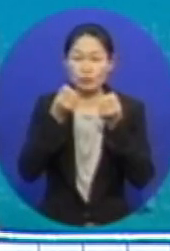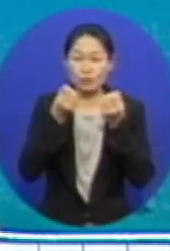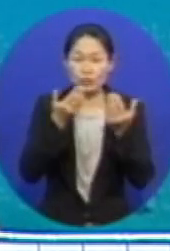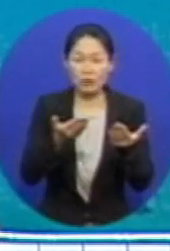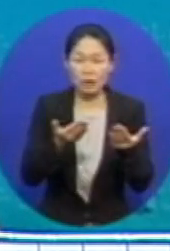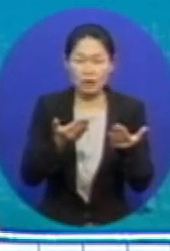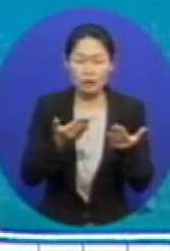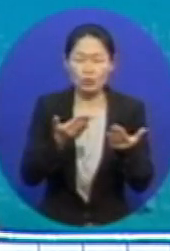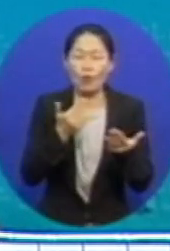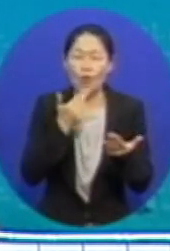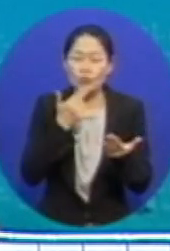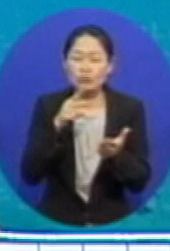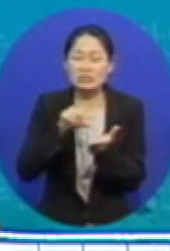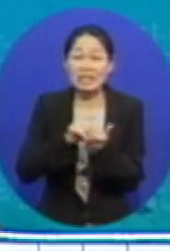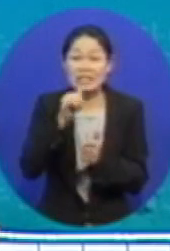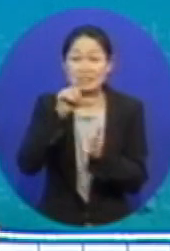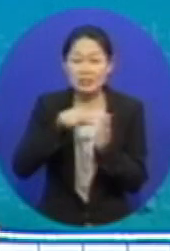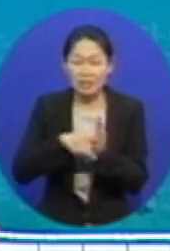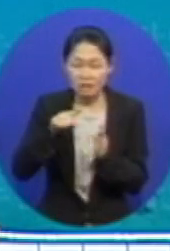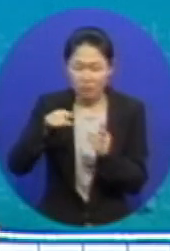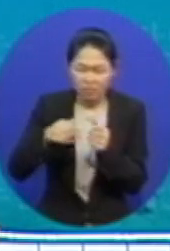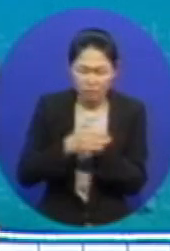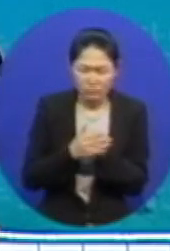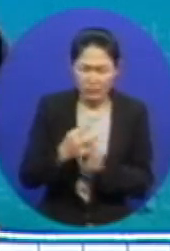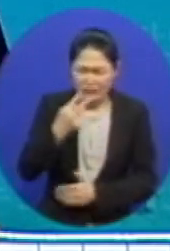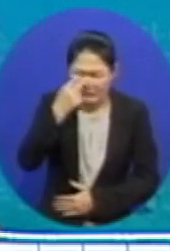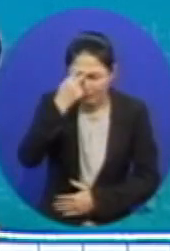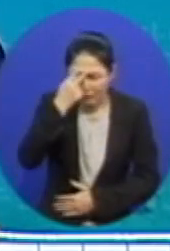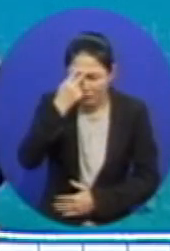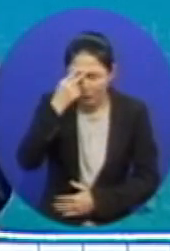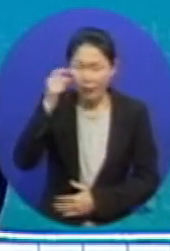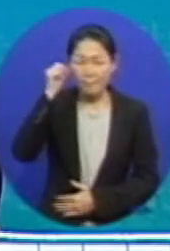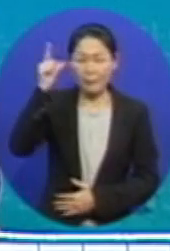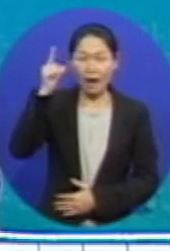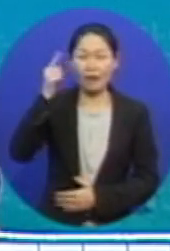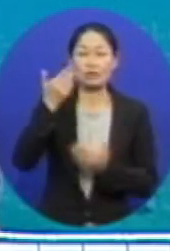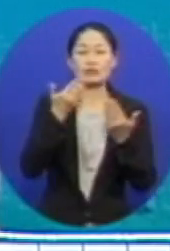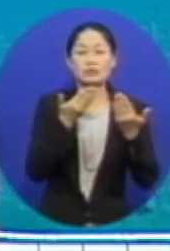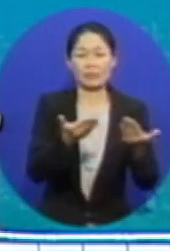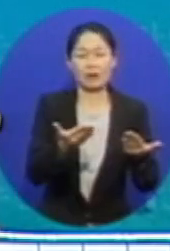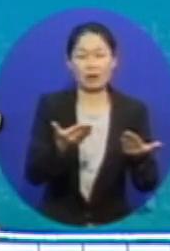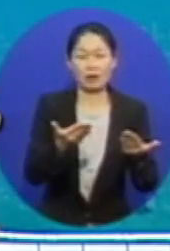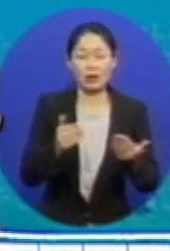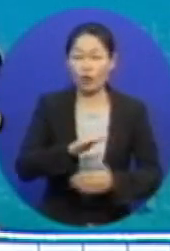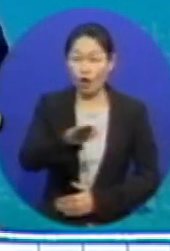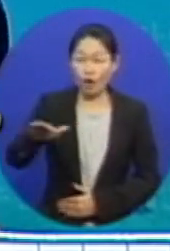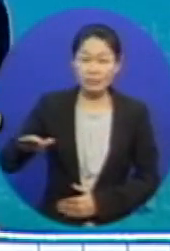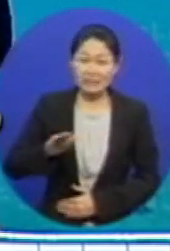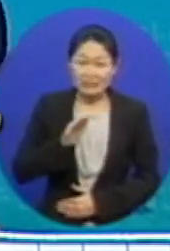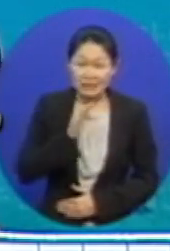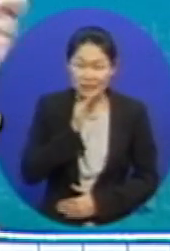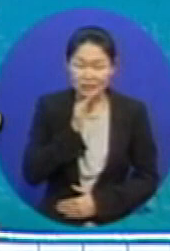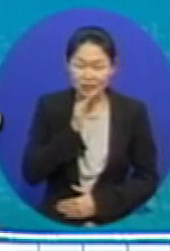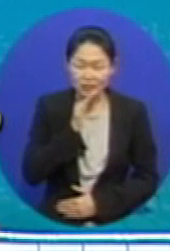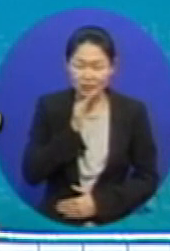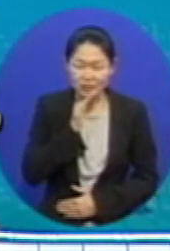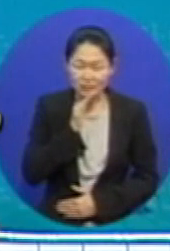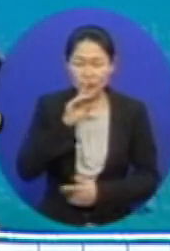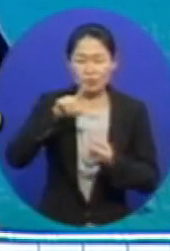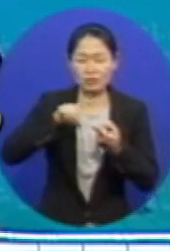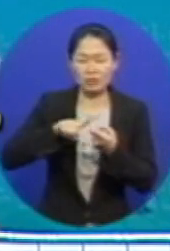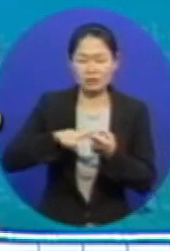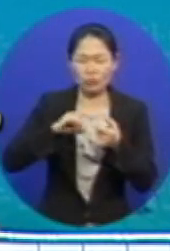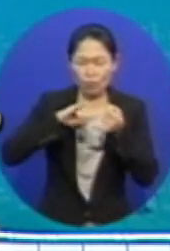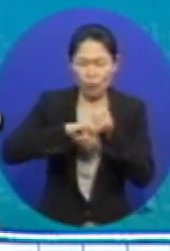걸려 있을때 그것으로 인해서 근심 하시는 것을 깨닫게 하신 거예요 여러분이 정말 그것은 반드시 고쳐야